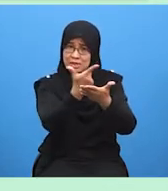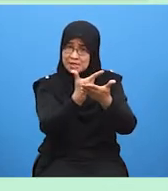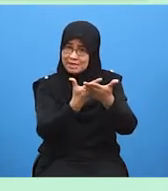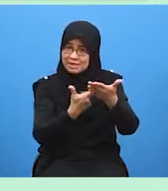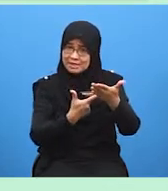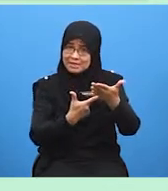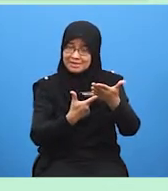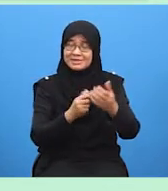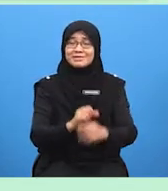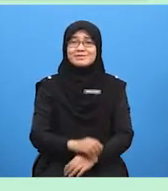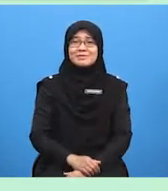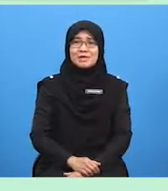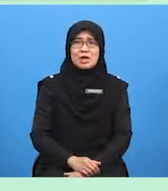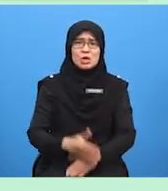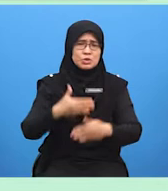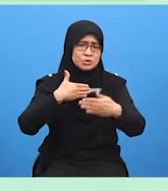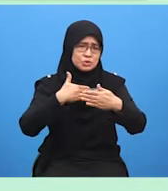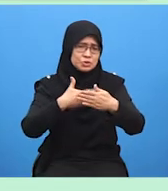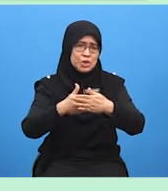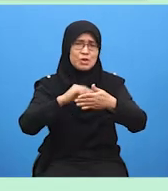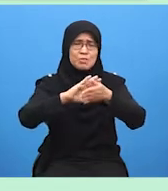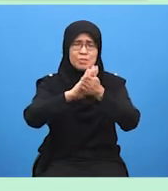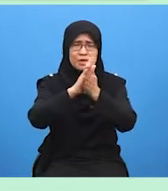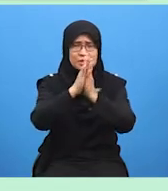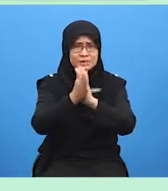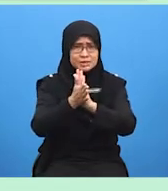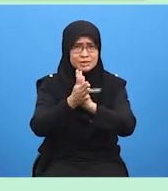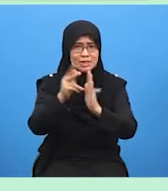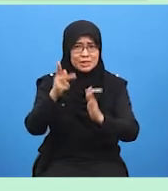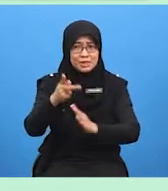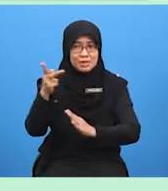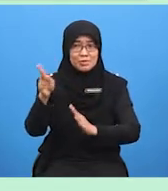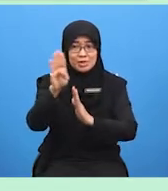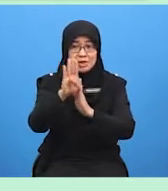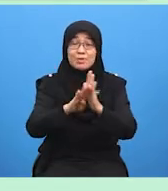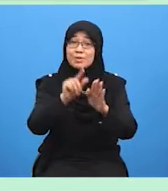lakaran sehingga ia menjadi sebuah produk berguna dan bernilai.